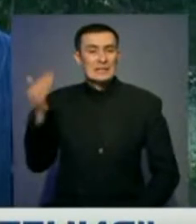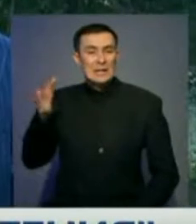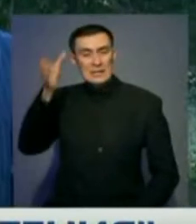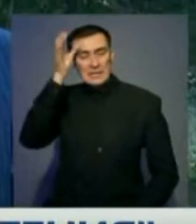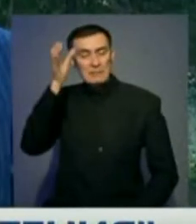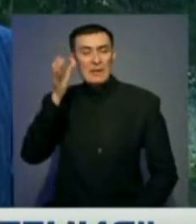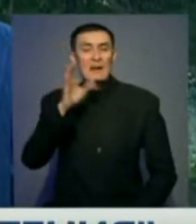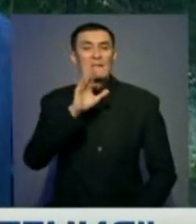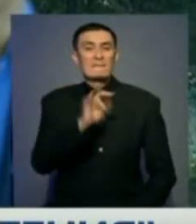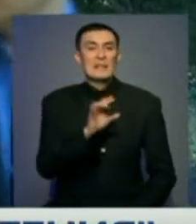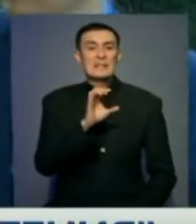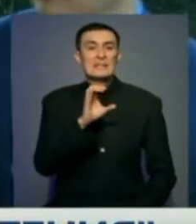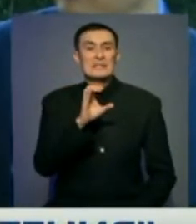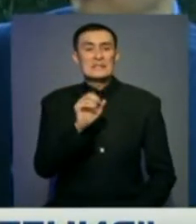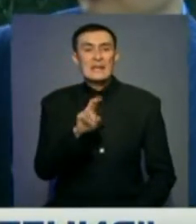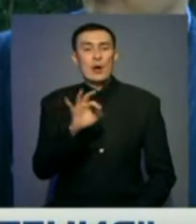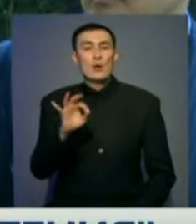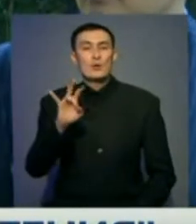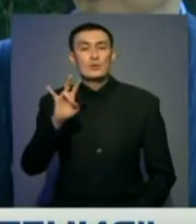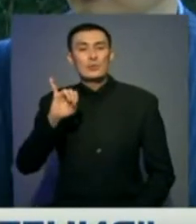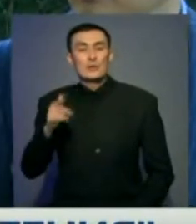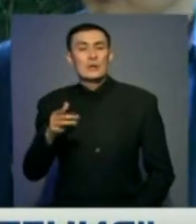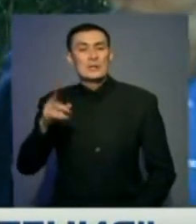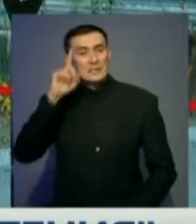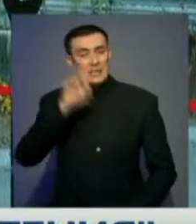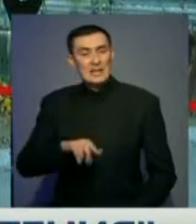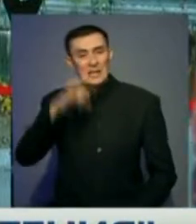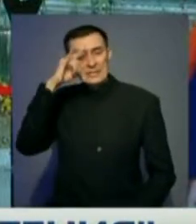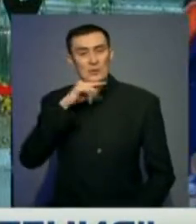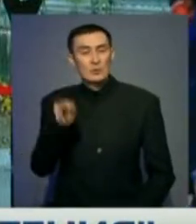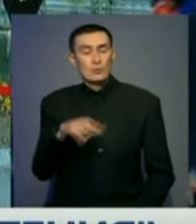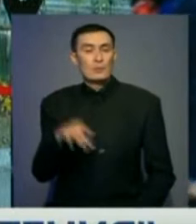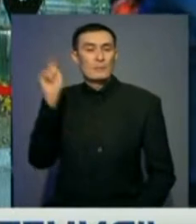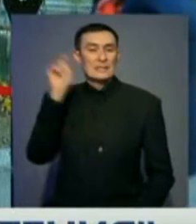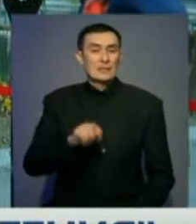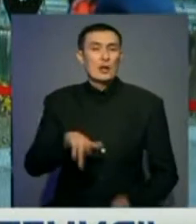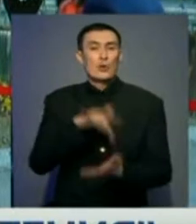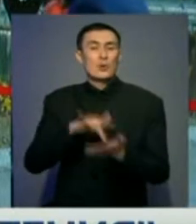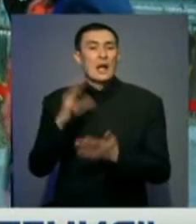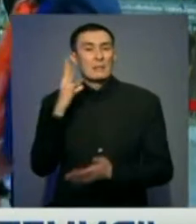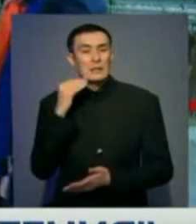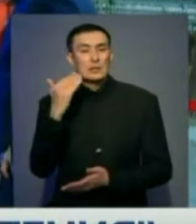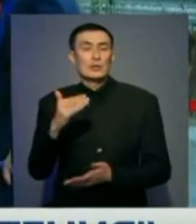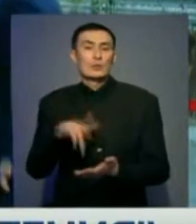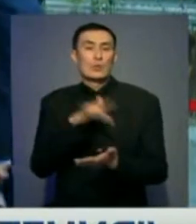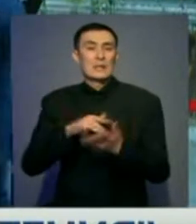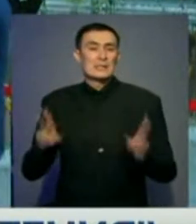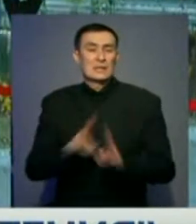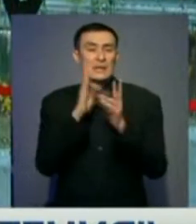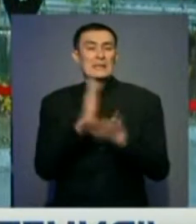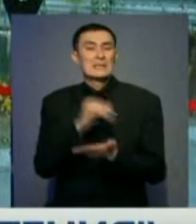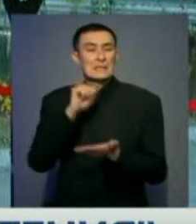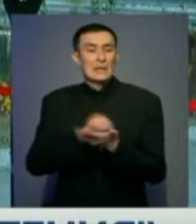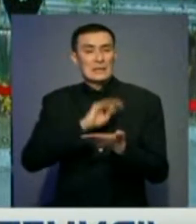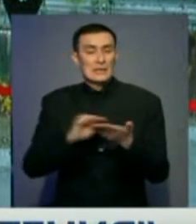общественных наук Ван Сяоюй хорошо знакома с казахской литературой. Не так давно она посетила Астану и Алматы. В ее копилке статья о Мухтаре